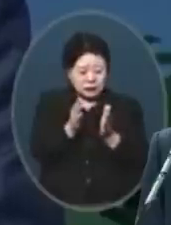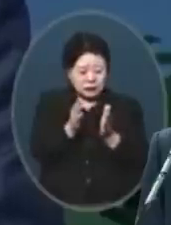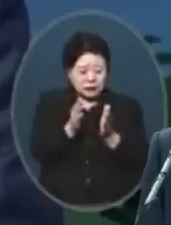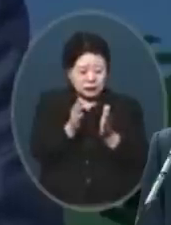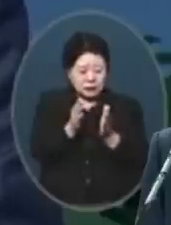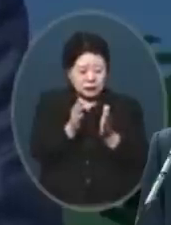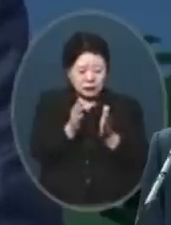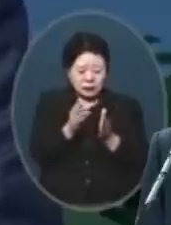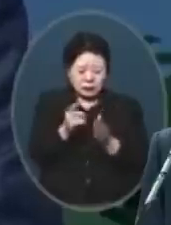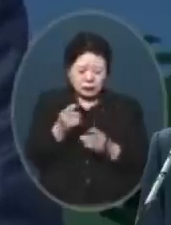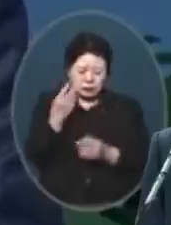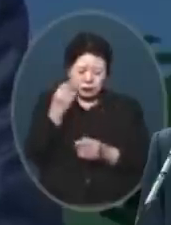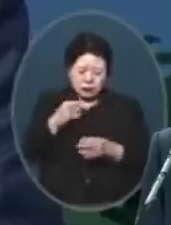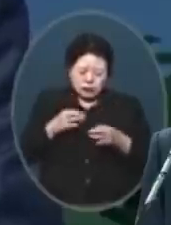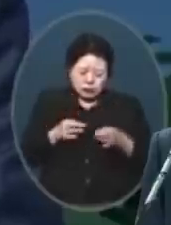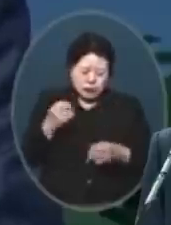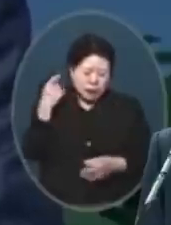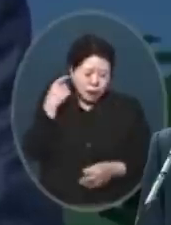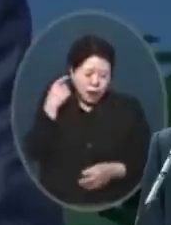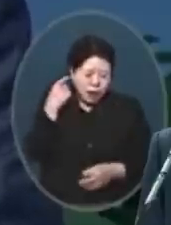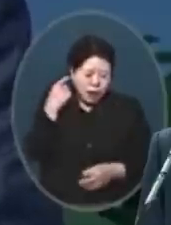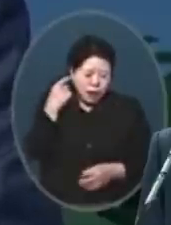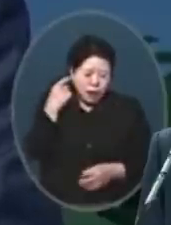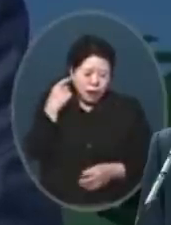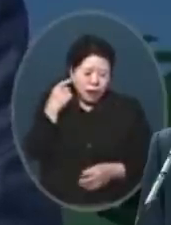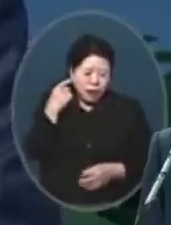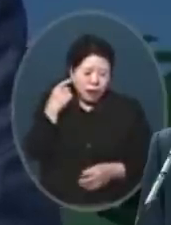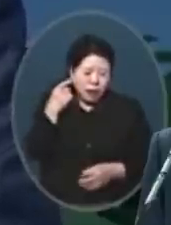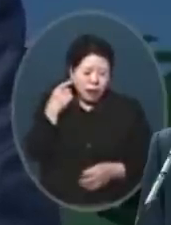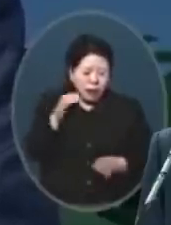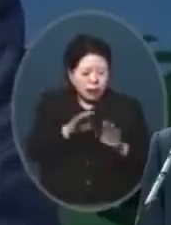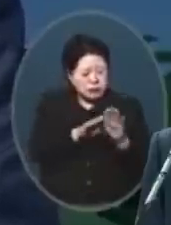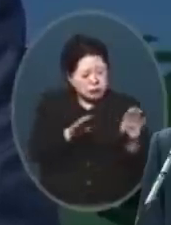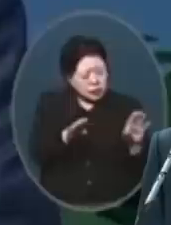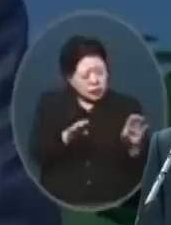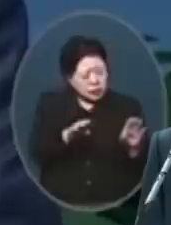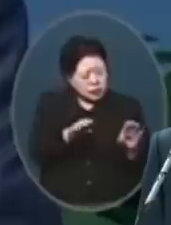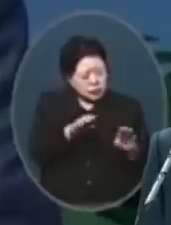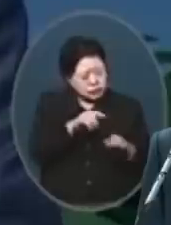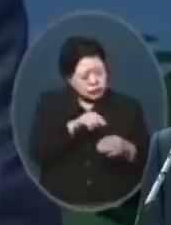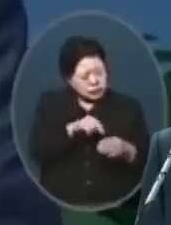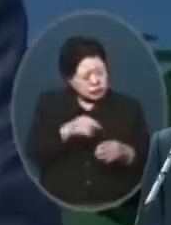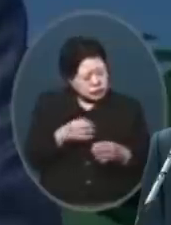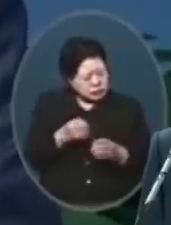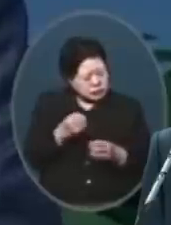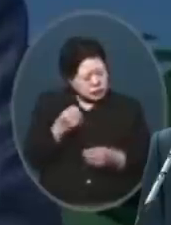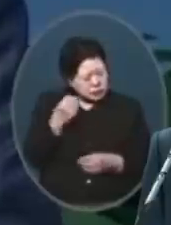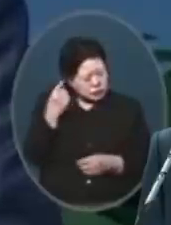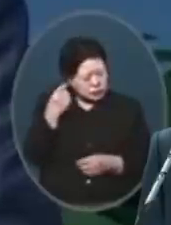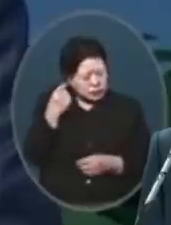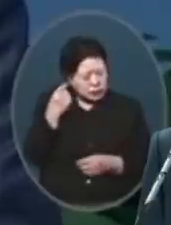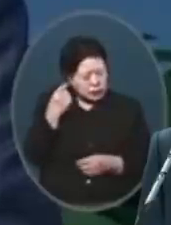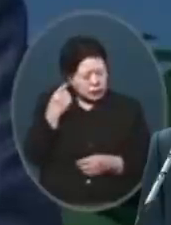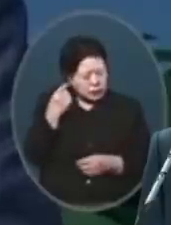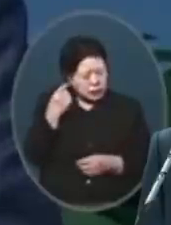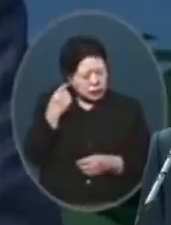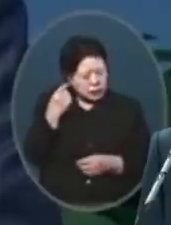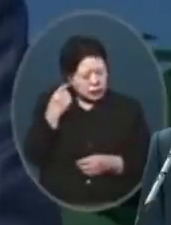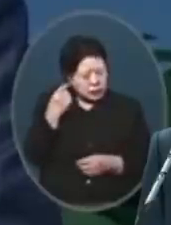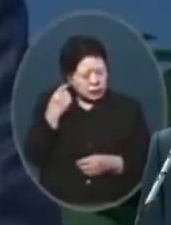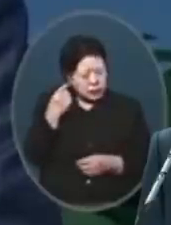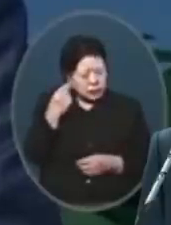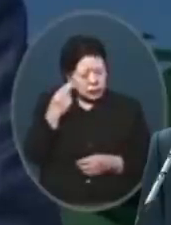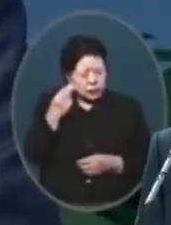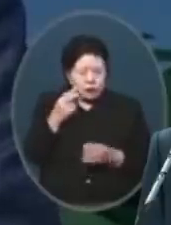어디서 웅웅한 소리가 나요. 그러자면 문 창문이 자다다다다다다 하여 그래서